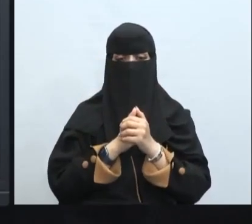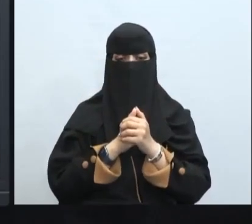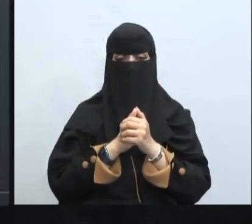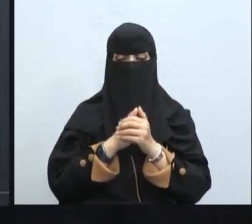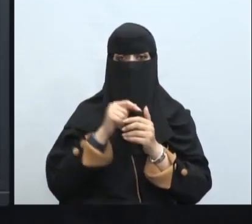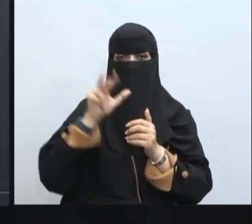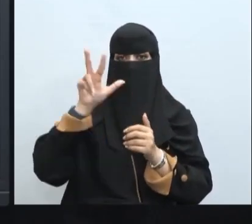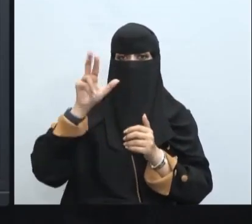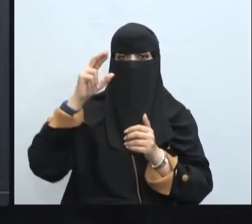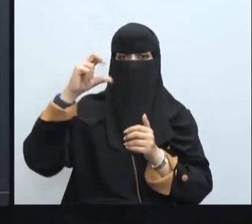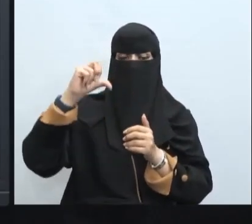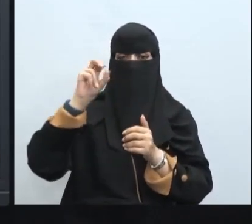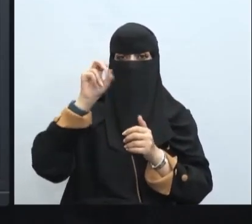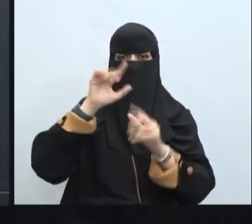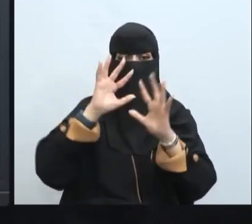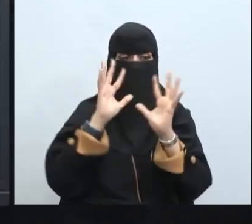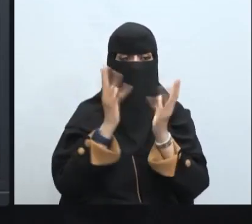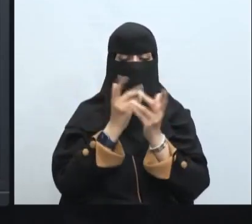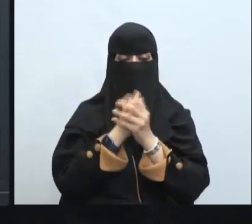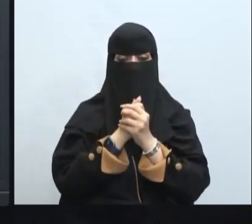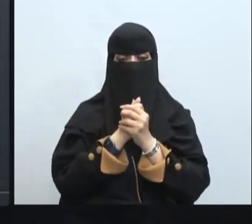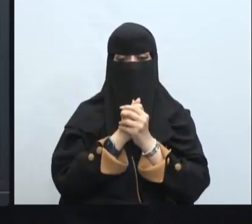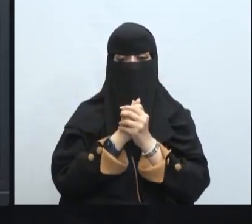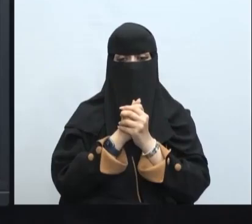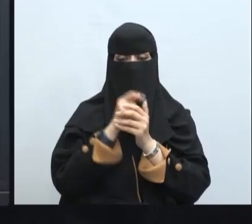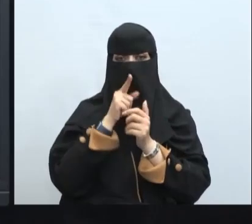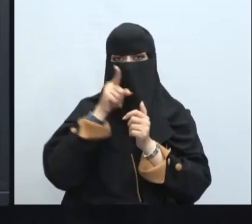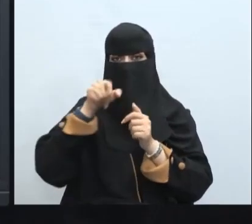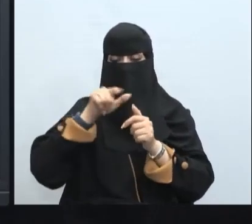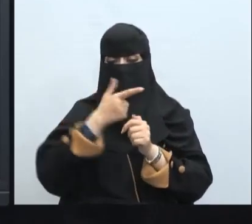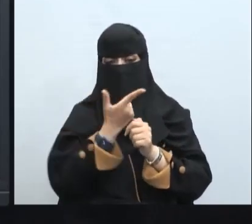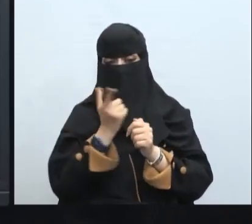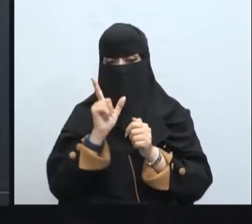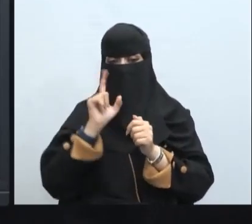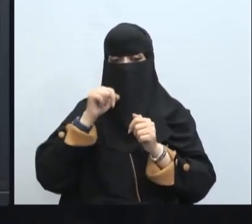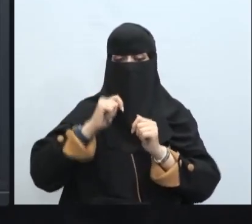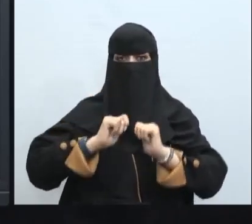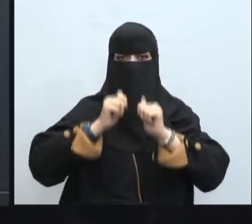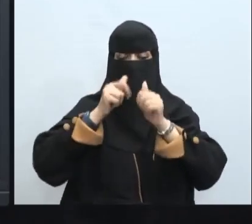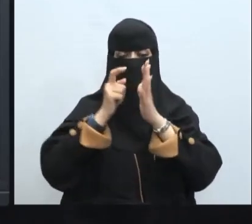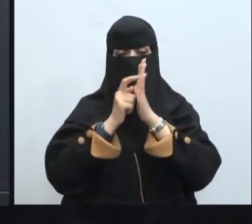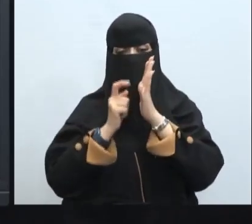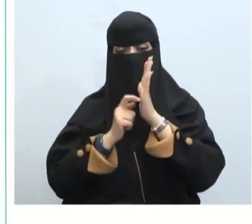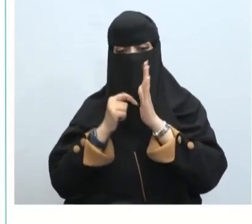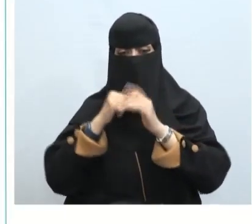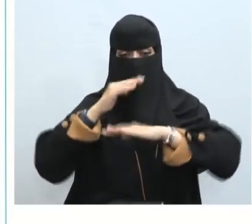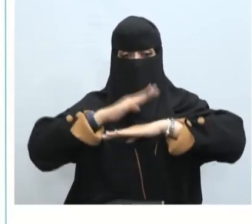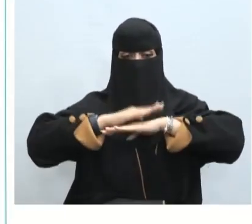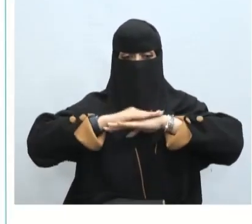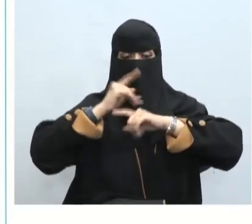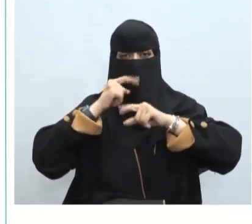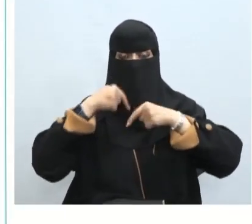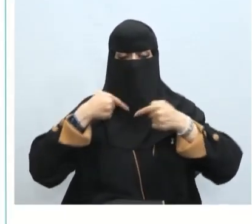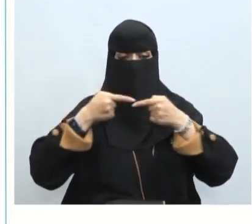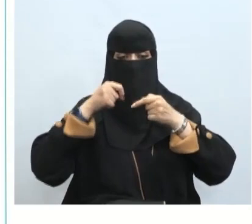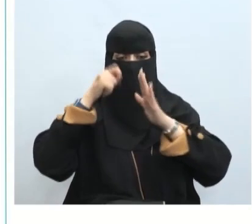الدرس الحادي والاربعون الذوق العام ما هو الذوق العام هو جميع